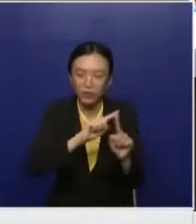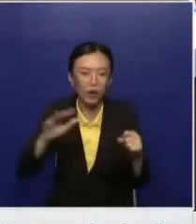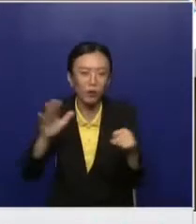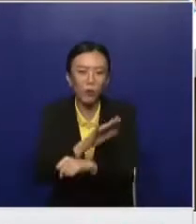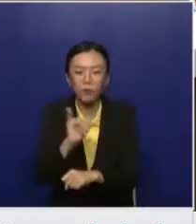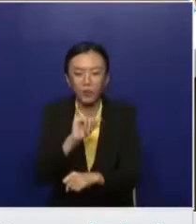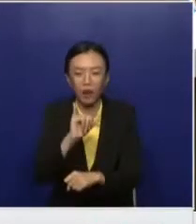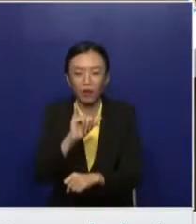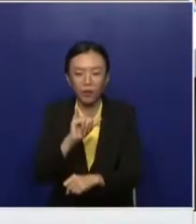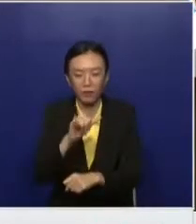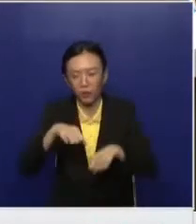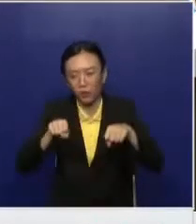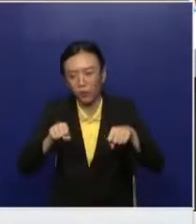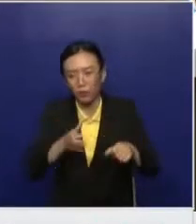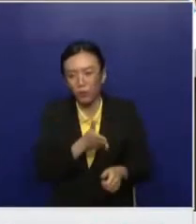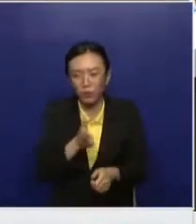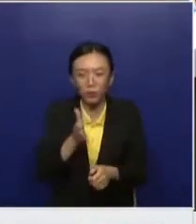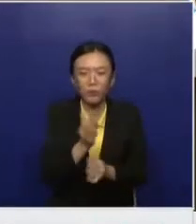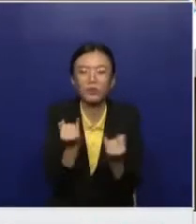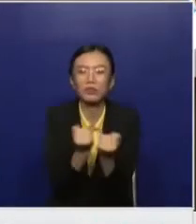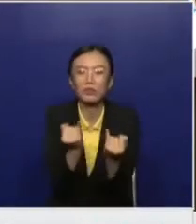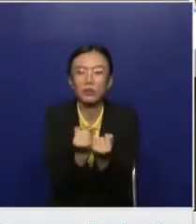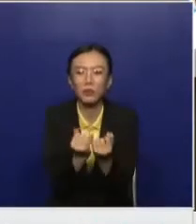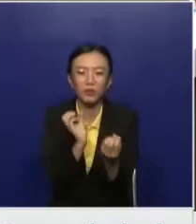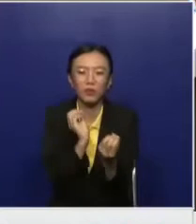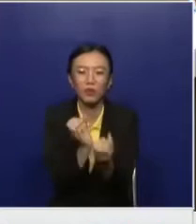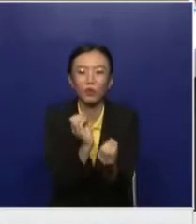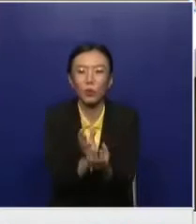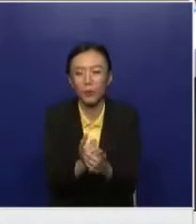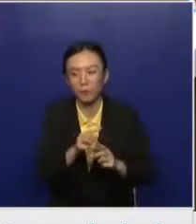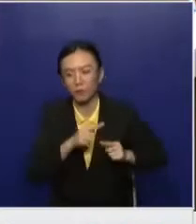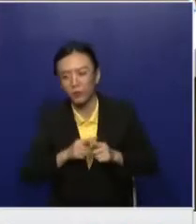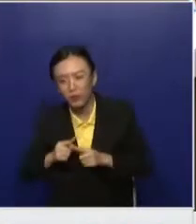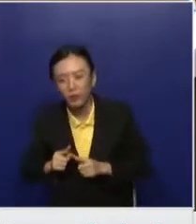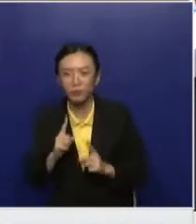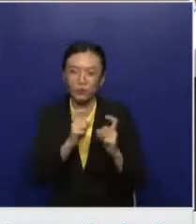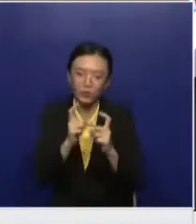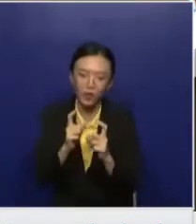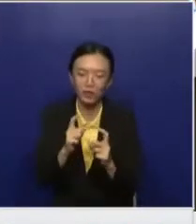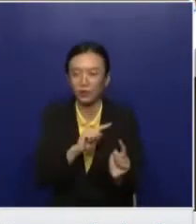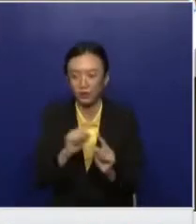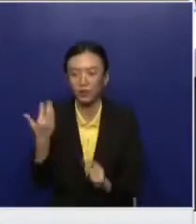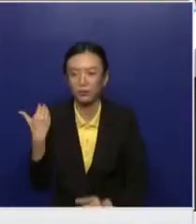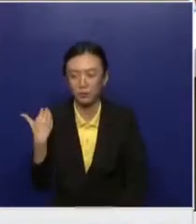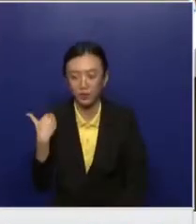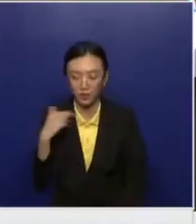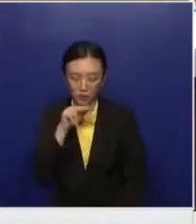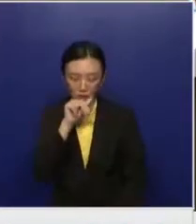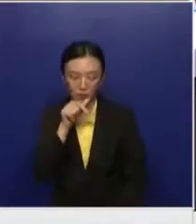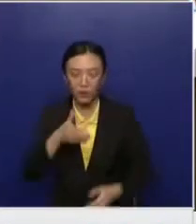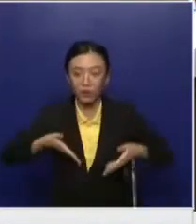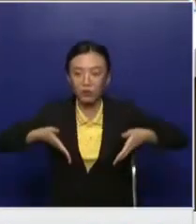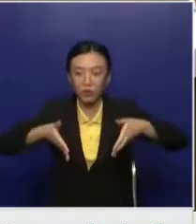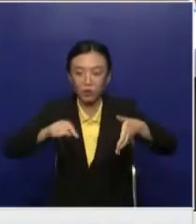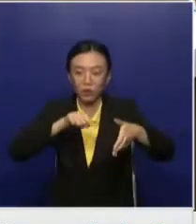ยชินต่างๆทำให้พี่น้องประชาชนได้รับบาดเจ็บโดยไม่จำเป็นนะครับเรื่องของถนนสังเกตดูว่าเวลาก่อสร้างถนนเนี่